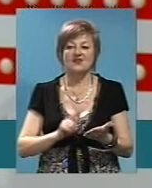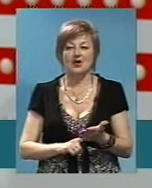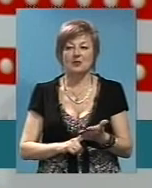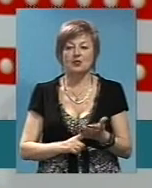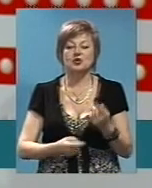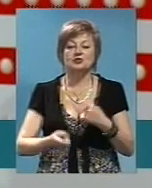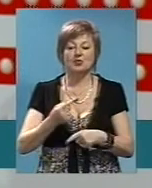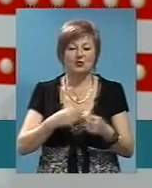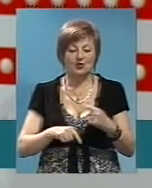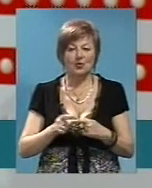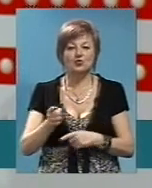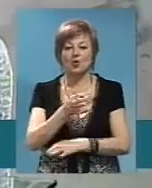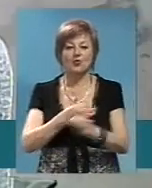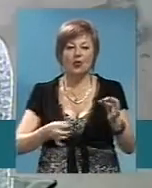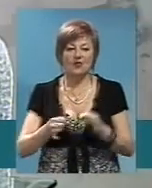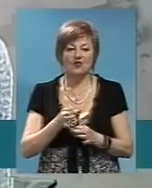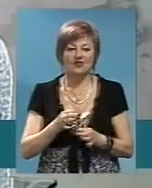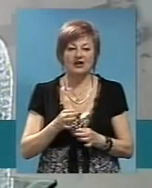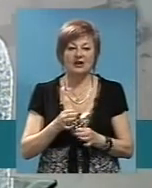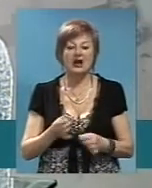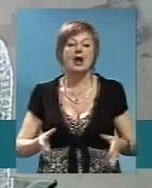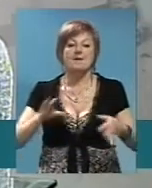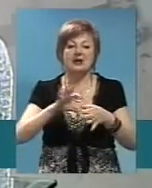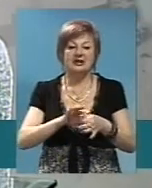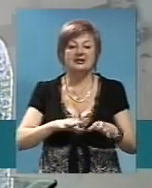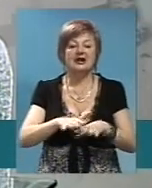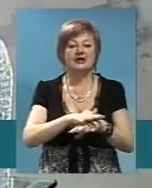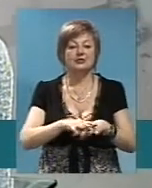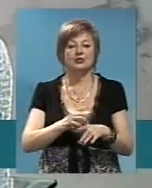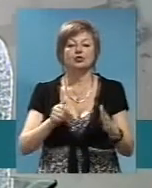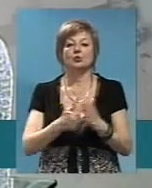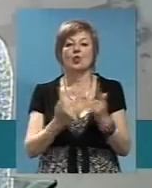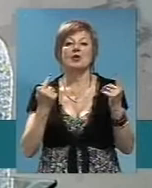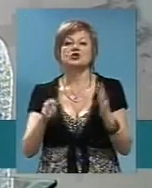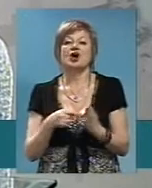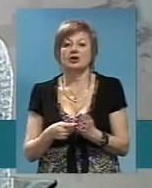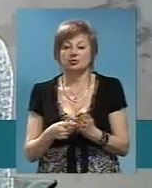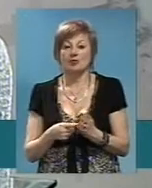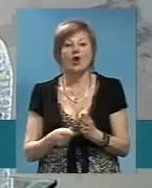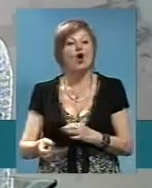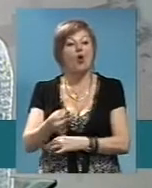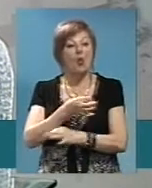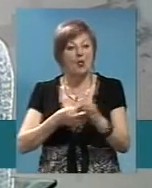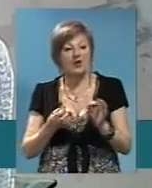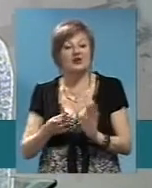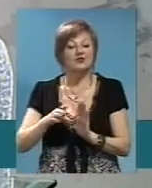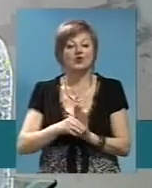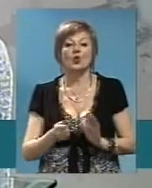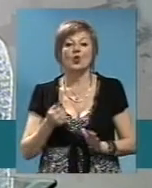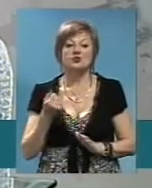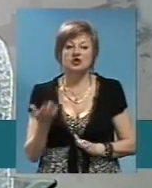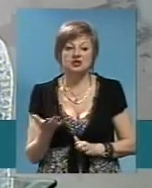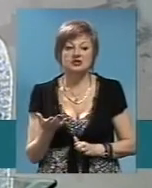повертаючись до питання, яке ми з вами обговорювали, питання приєднання громад до великих міст. Наскільки мені відомо, воно обговорювалося в тому числі і на